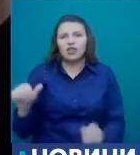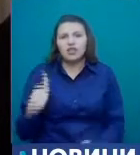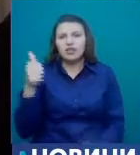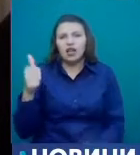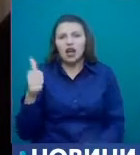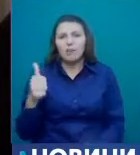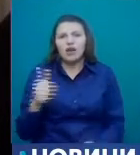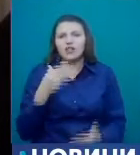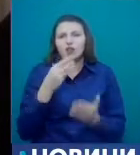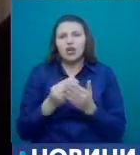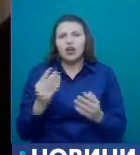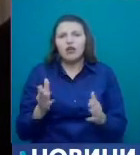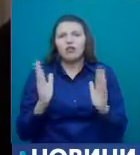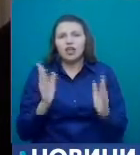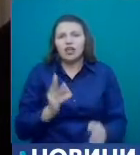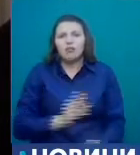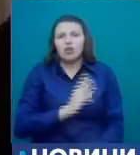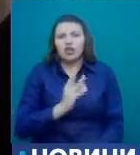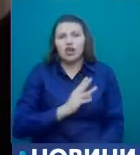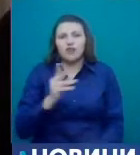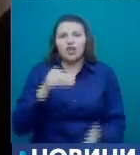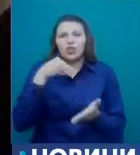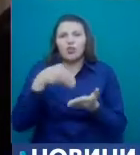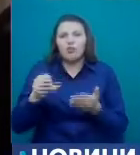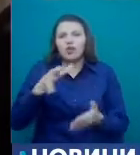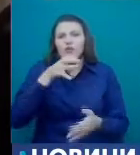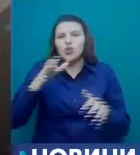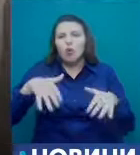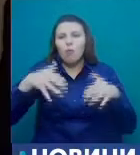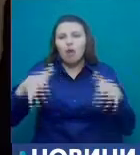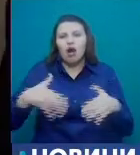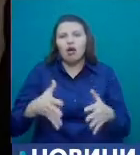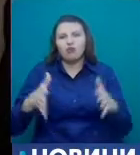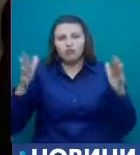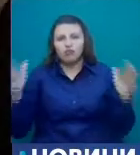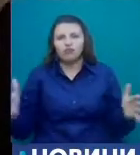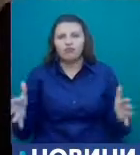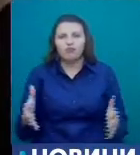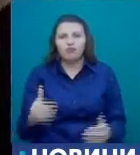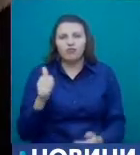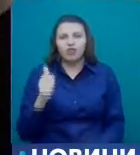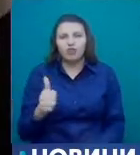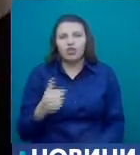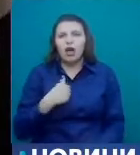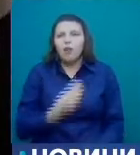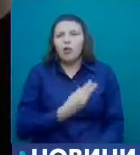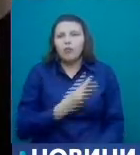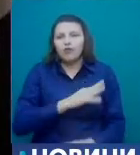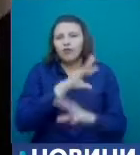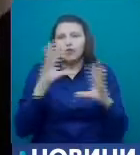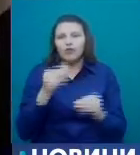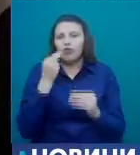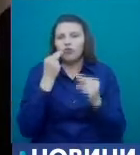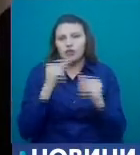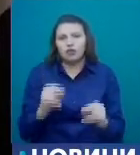велике бажання. Він купив собаку. Собаку хорошого, великого. Побажала йому всього-всього найкращого.